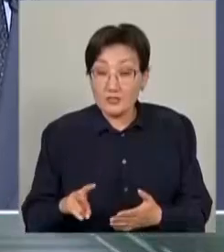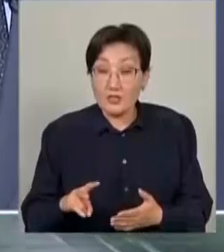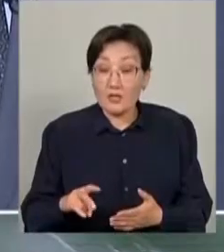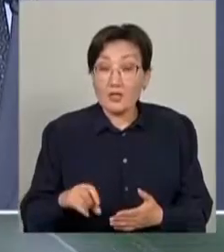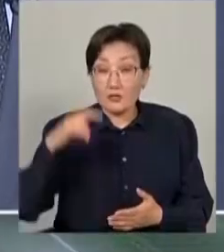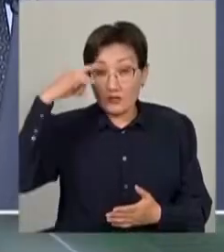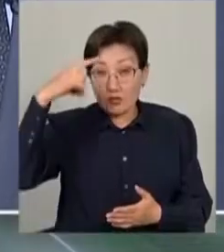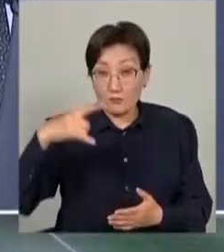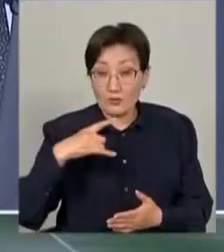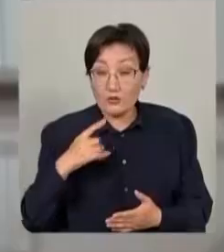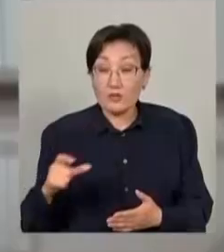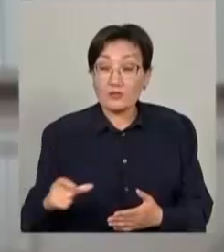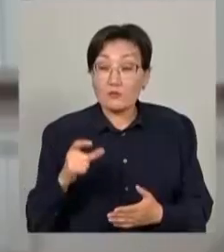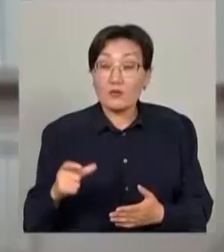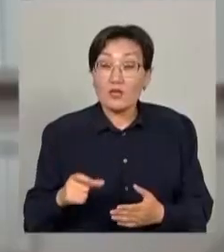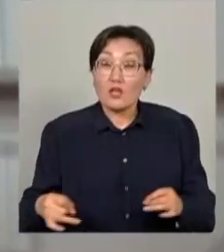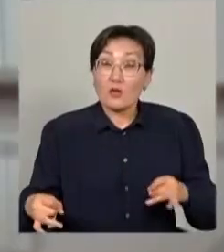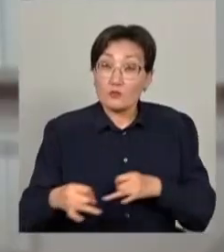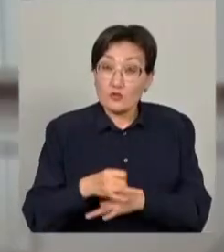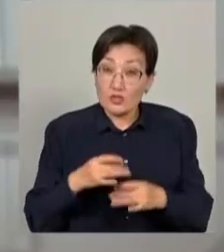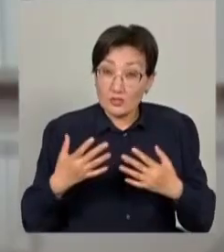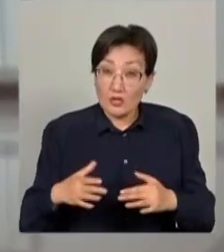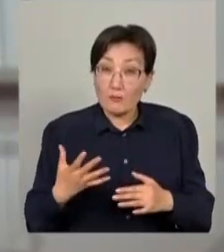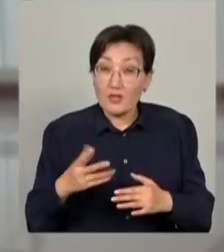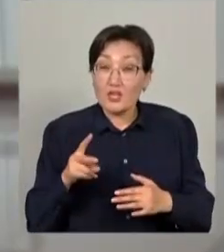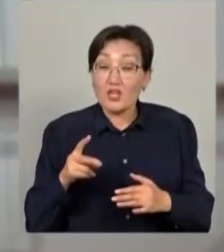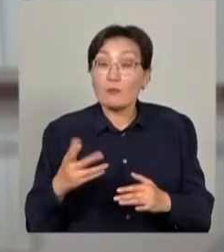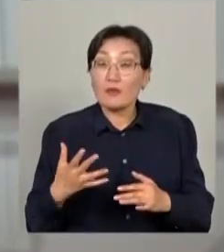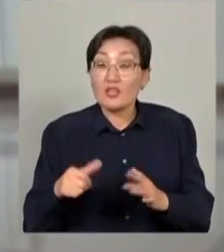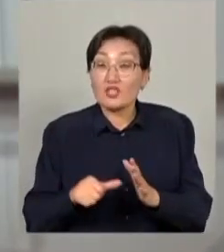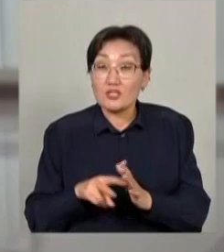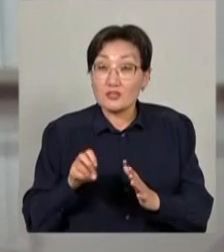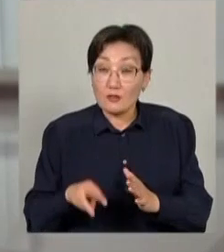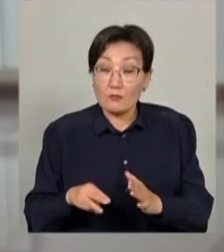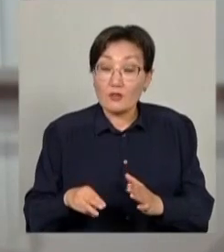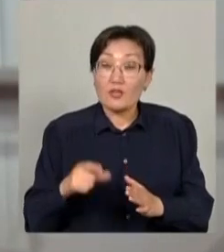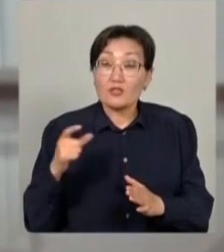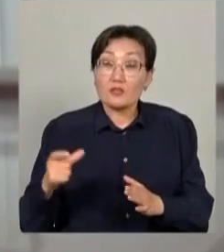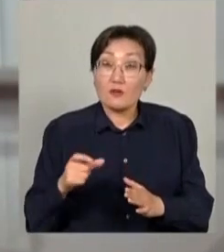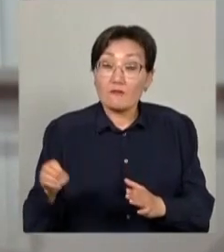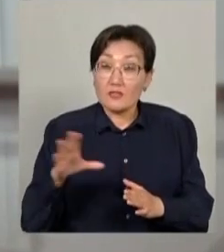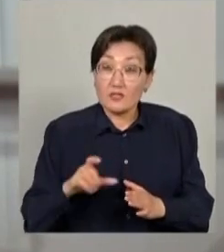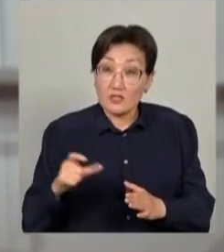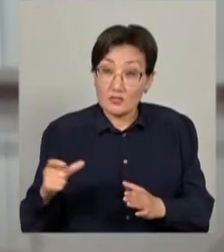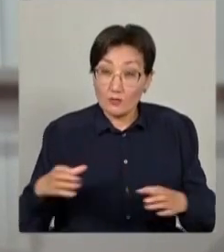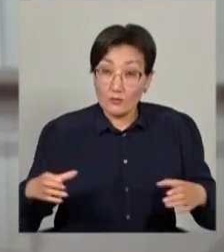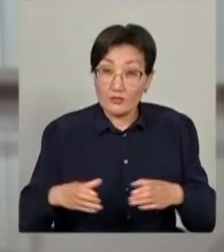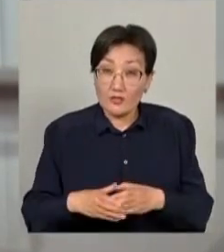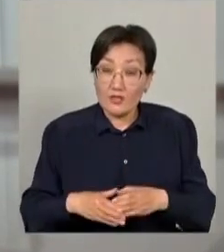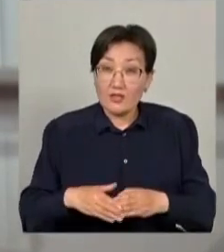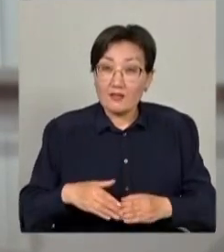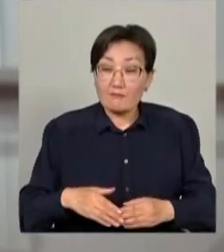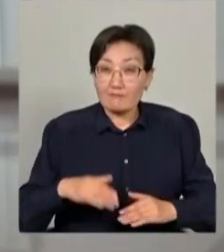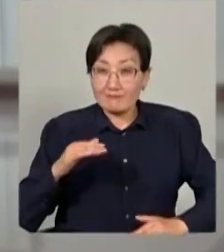экономисты уже обсуждали где-то 5-6 лет. Потому что мы в Евразийском экономическом союзе, а дисбаланс цен